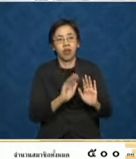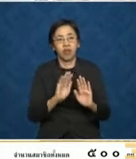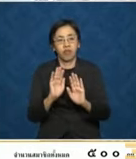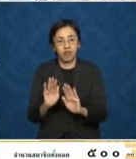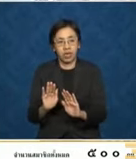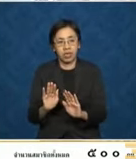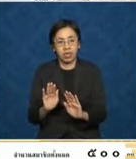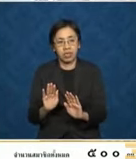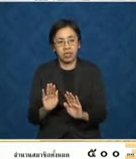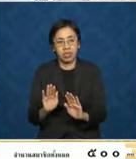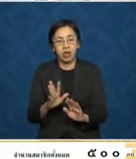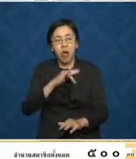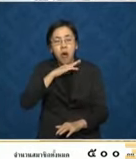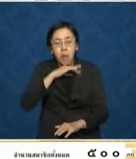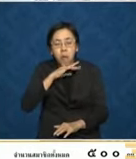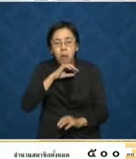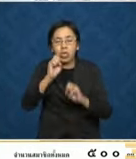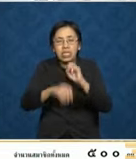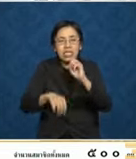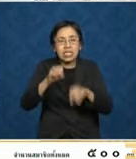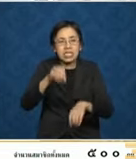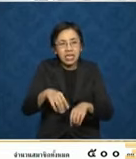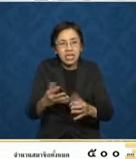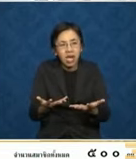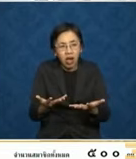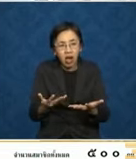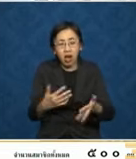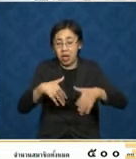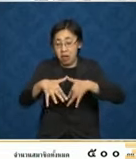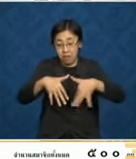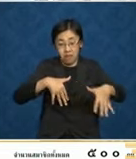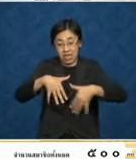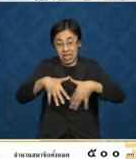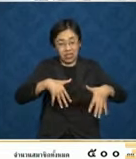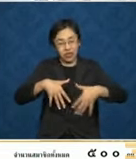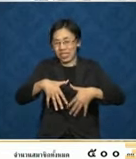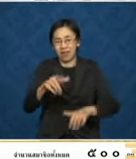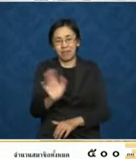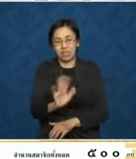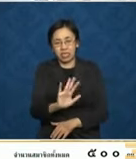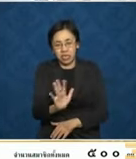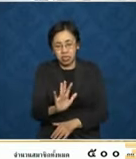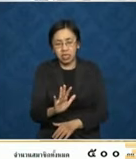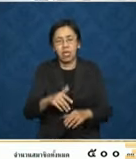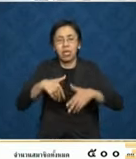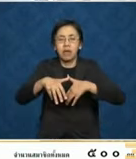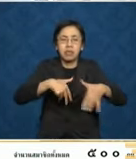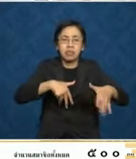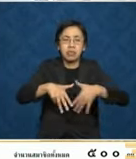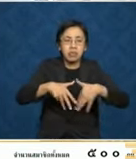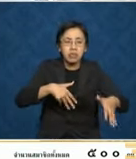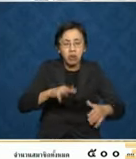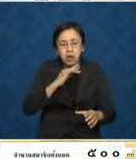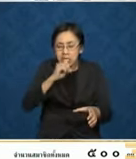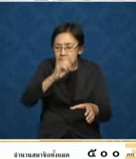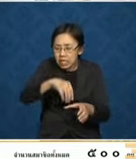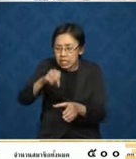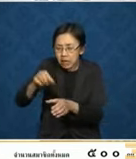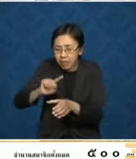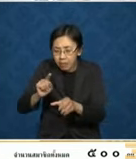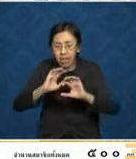ว่าการทิ้งขยะมันไม่ได้อยู่ที่ประชาชนอย่างเดียวนะคะการอำนวยความสะดวกของประชาชนในการทิ้งขยะก็